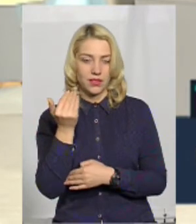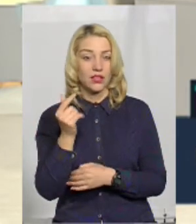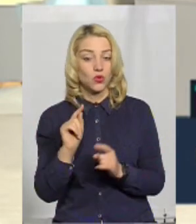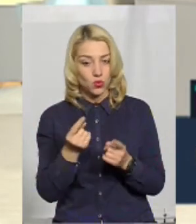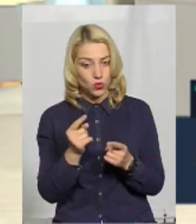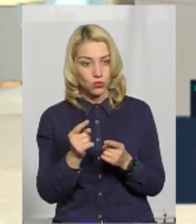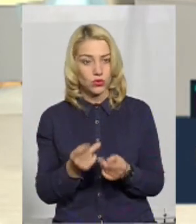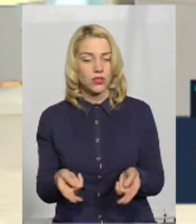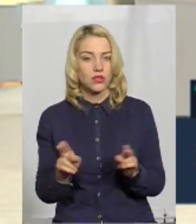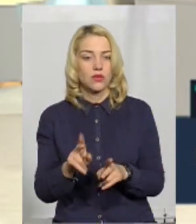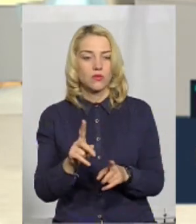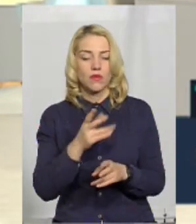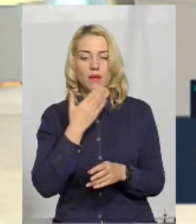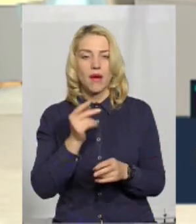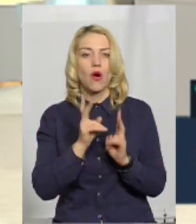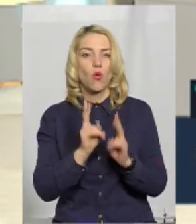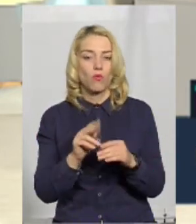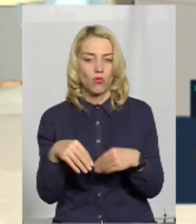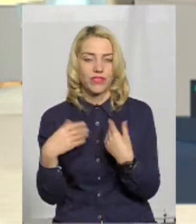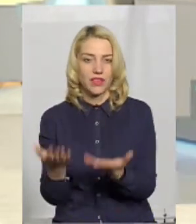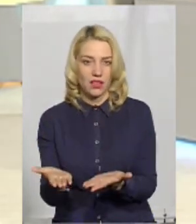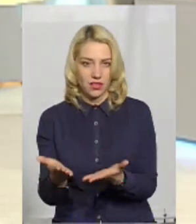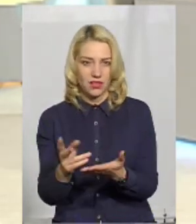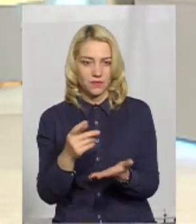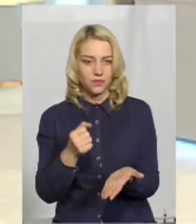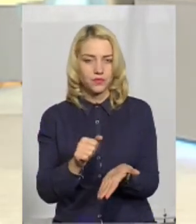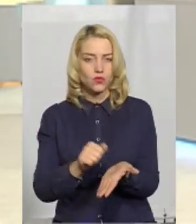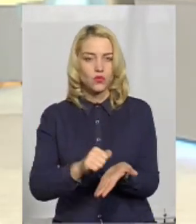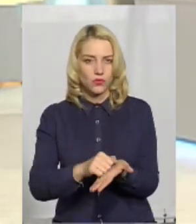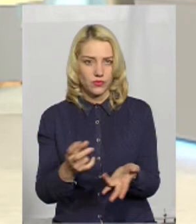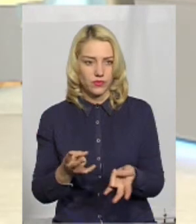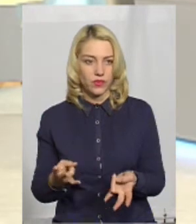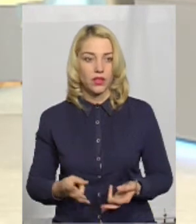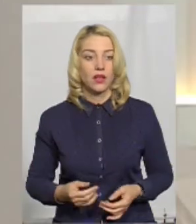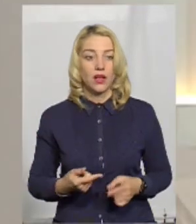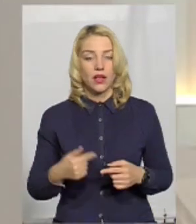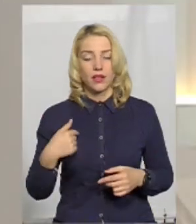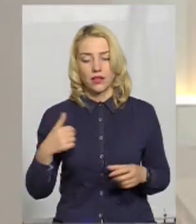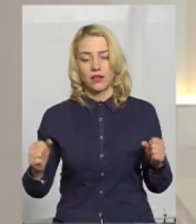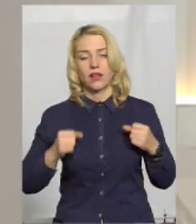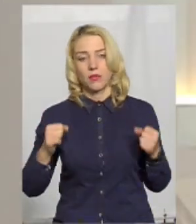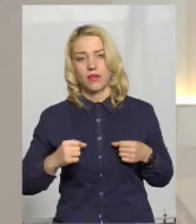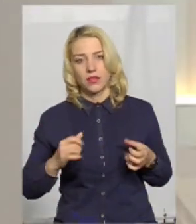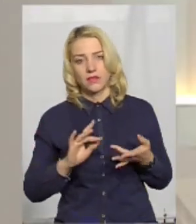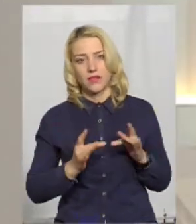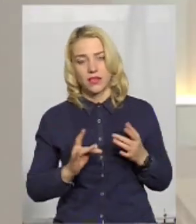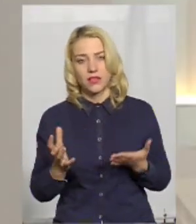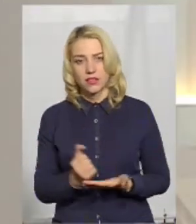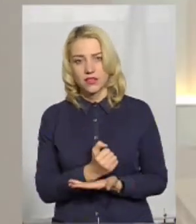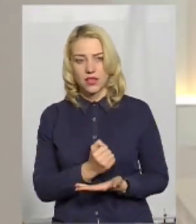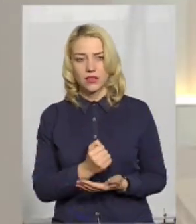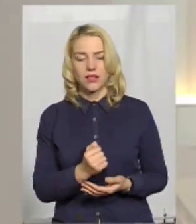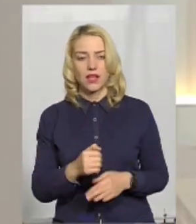Тому залишають, так, тому що нема кому віддати. Так. Знаєте, я намагалася в інтернеті знайти